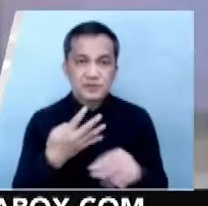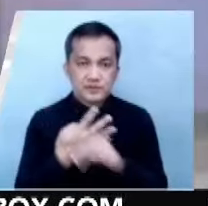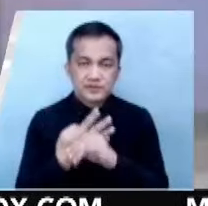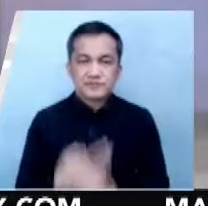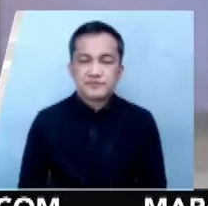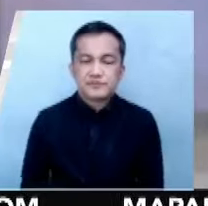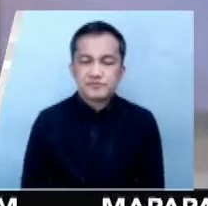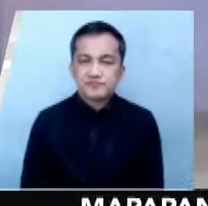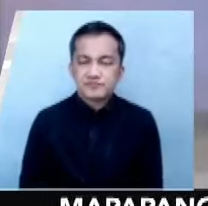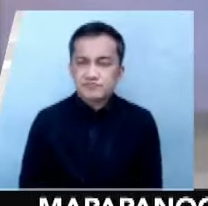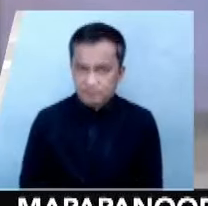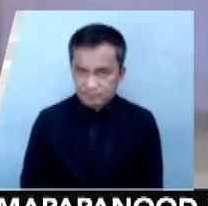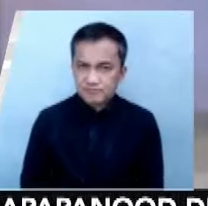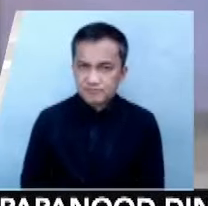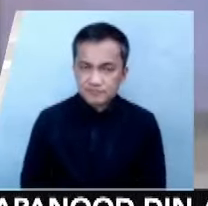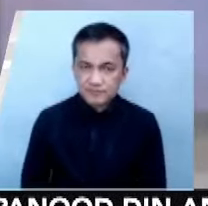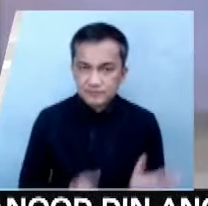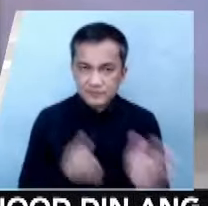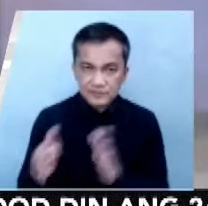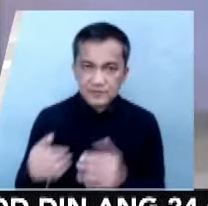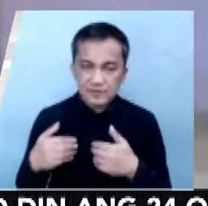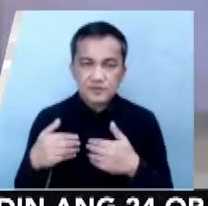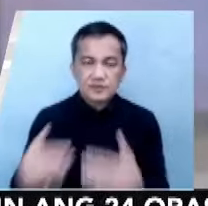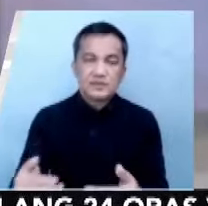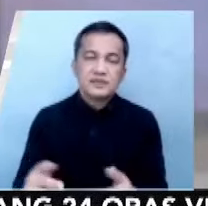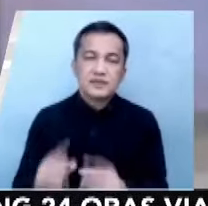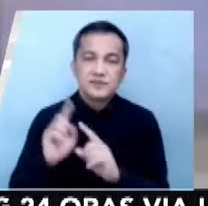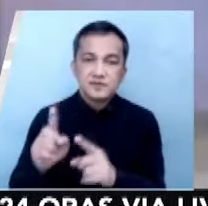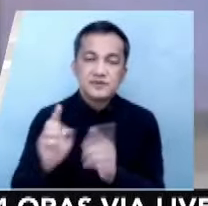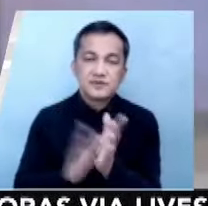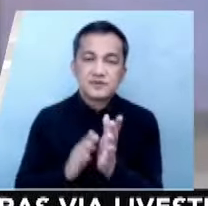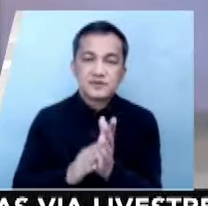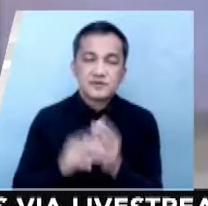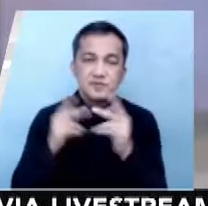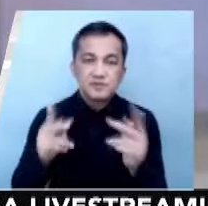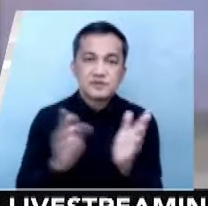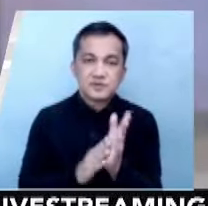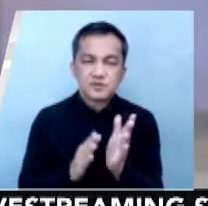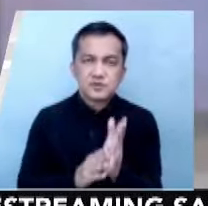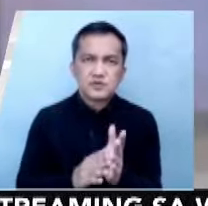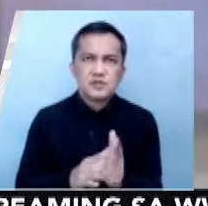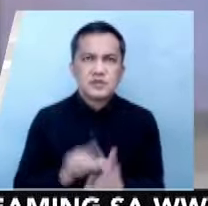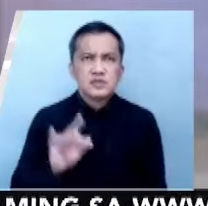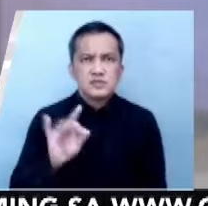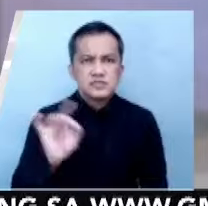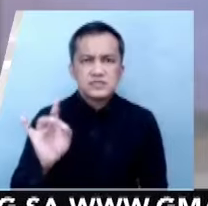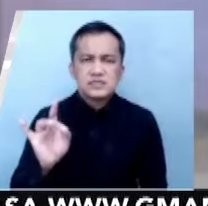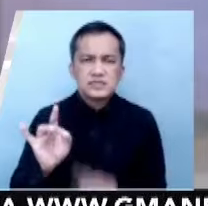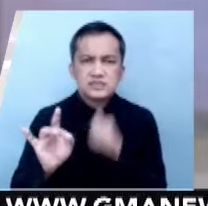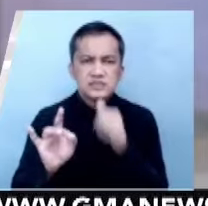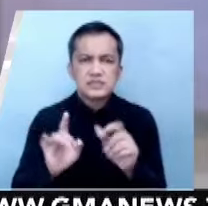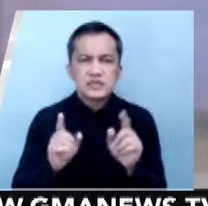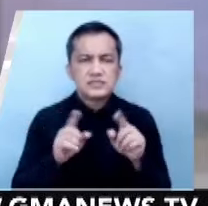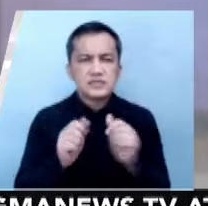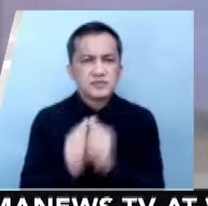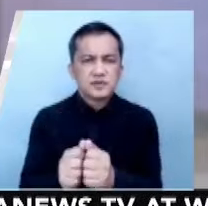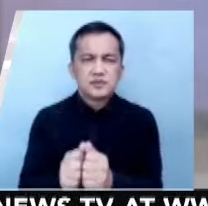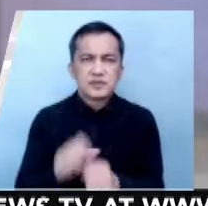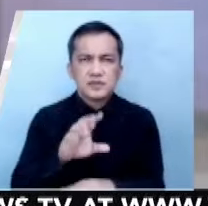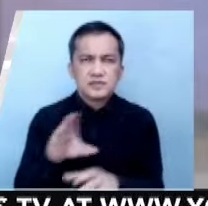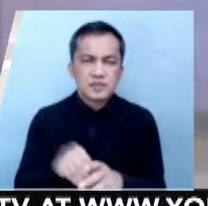umarangkada na ang pasukan sa mga public school sa bansa pero mahigit 8 ang hindi nakasabay kabilang mga